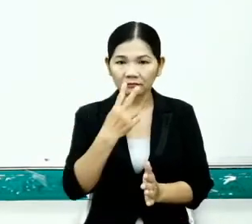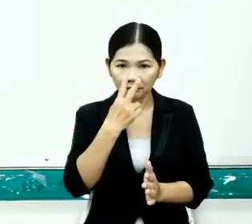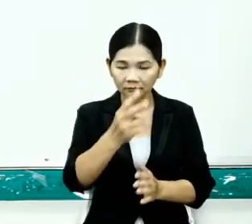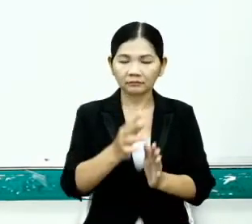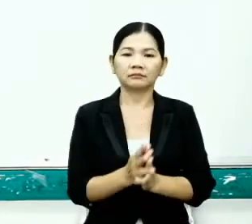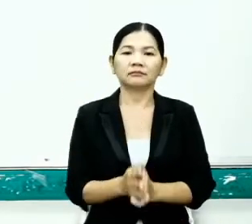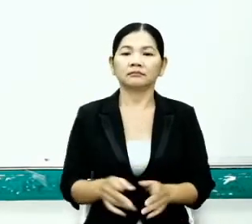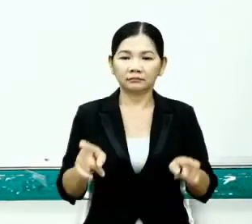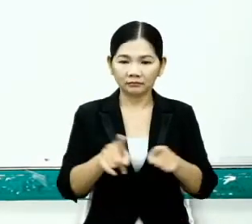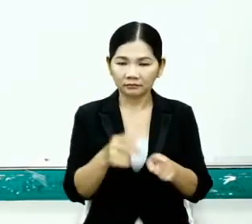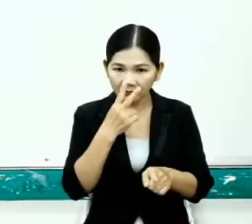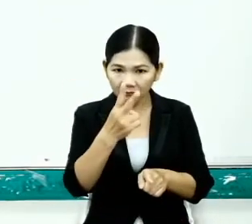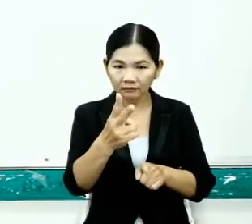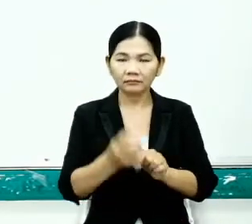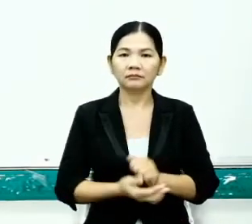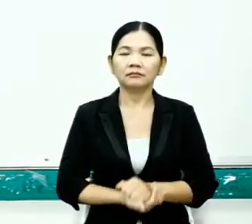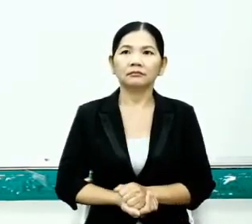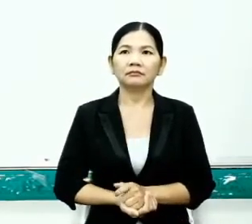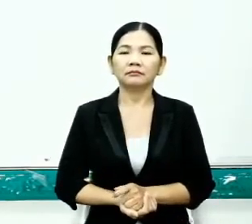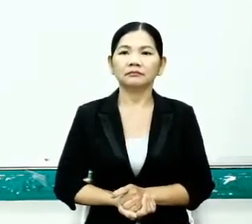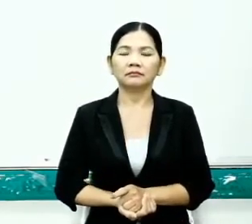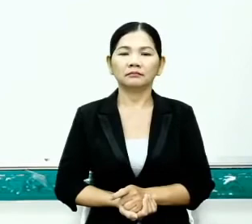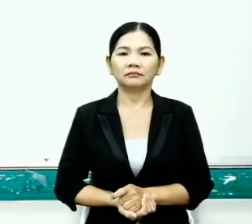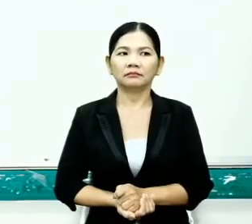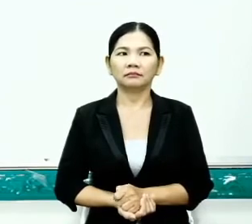កជាមួយកូនចាំមើលទាំងអស់គ្នា